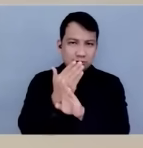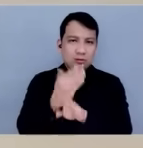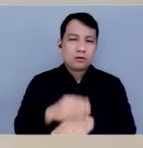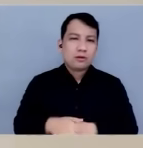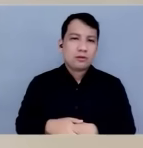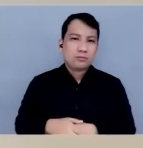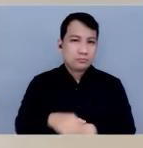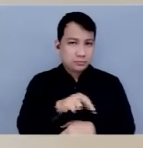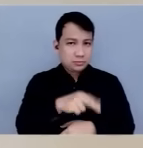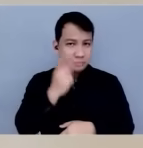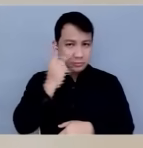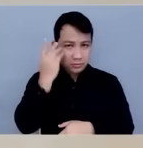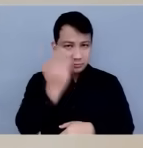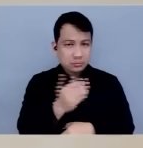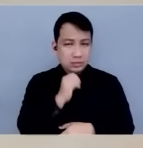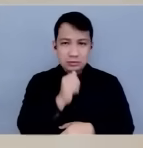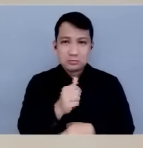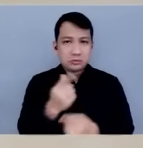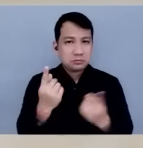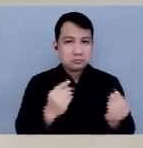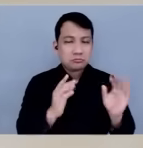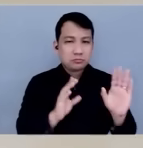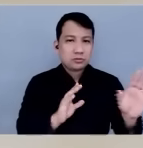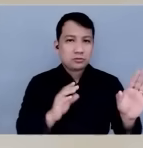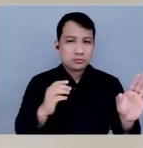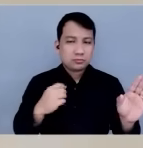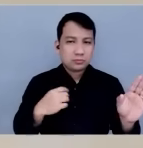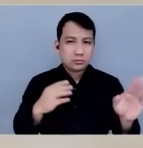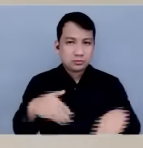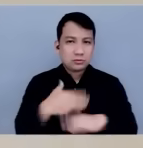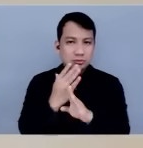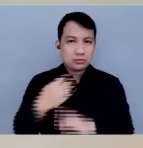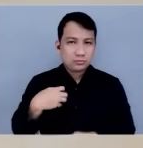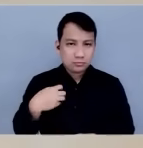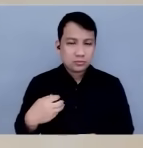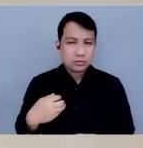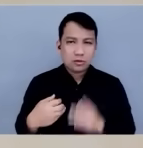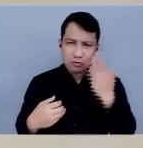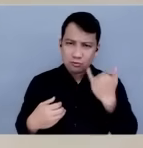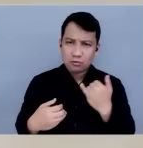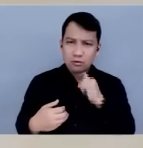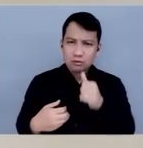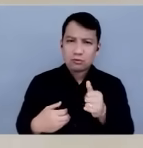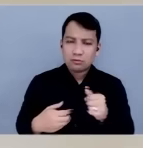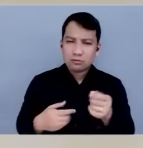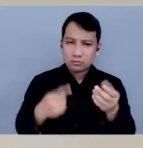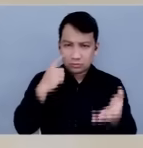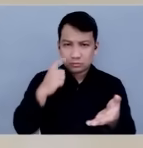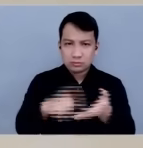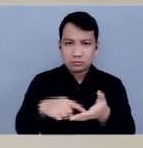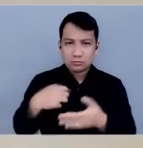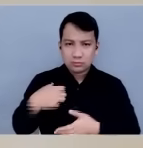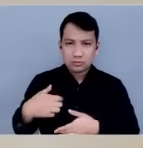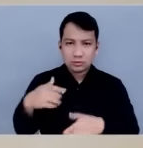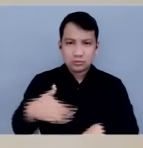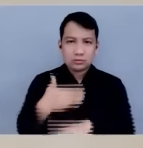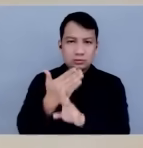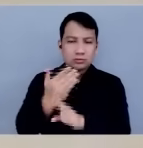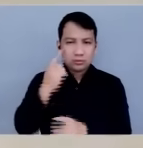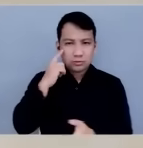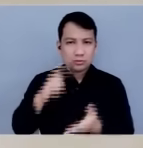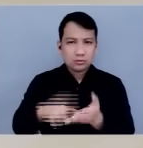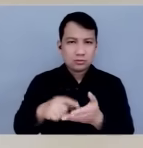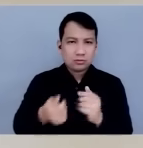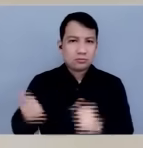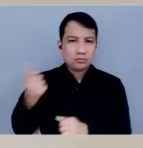nila na hindi epektibo ang mga tauhan ng Davao City Police, bakit daw laging kinikilala ang mga pulis ng Davao City bilang top-performing